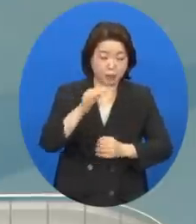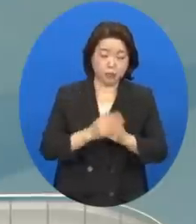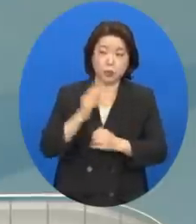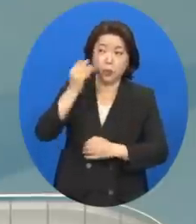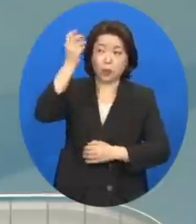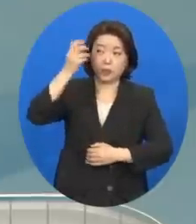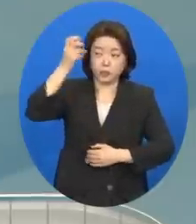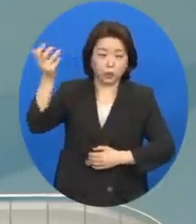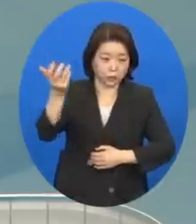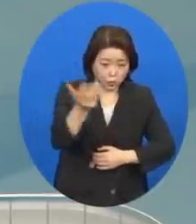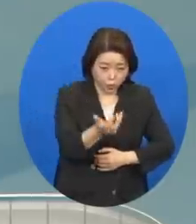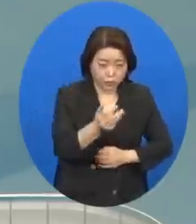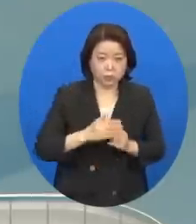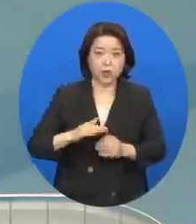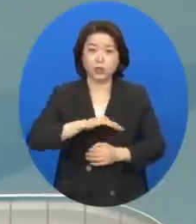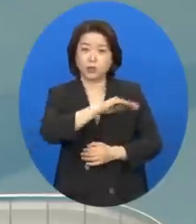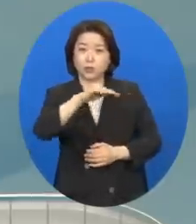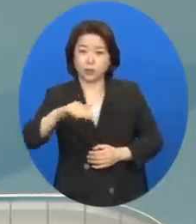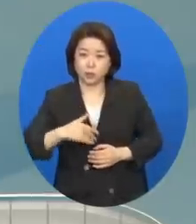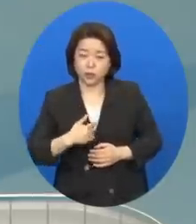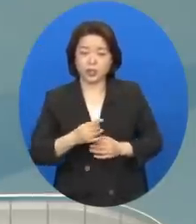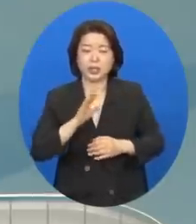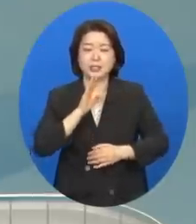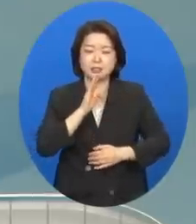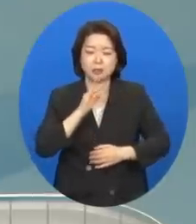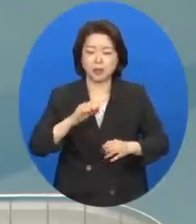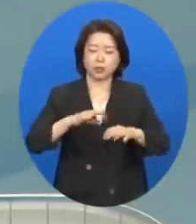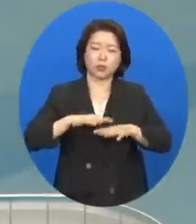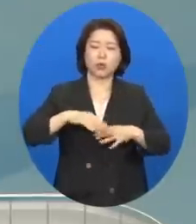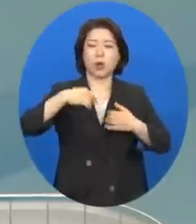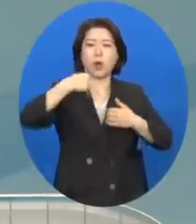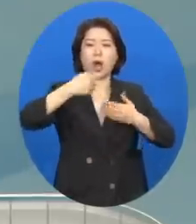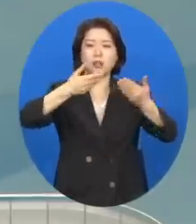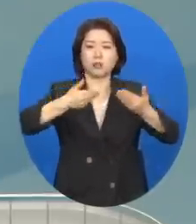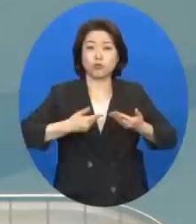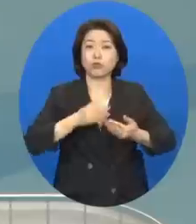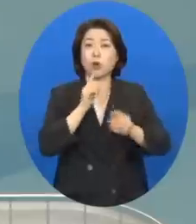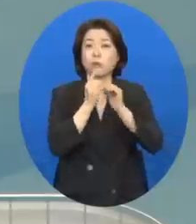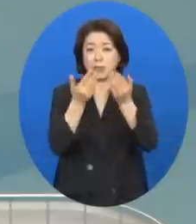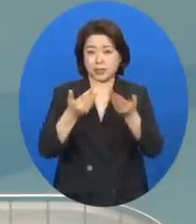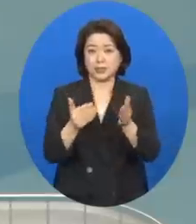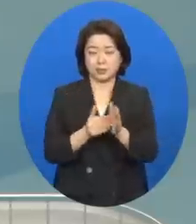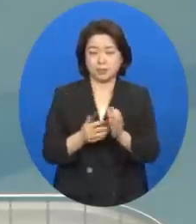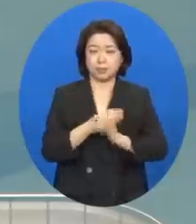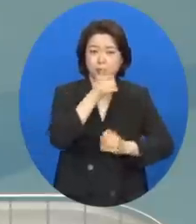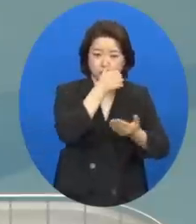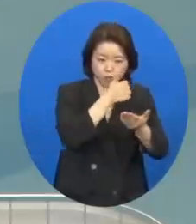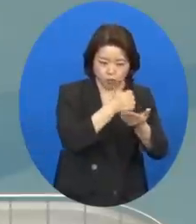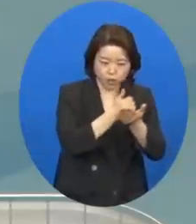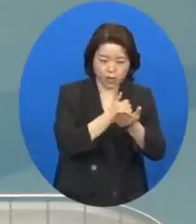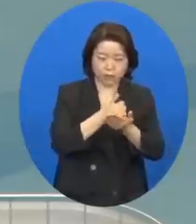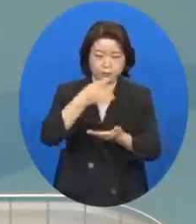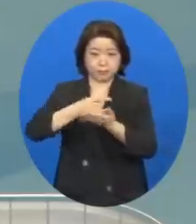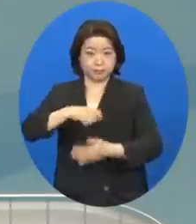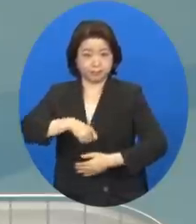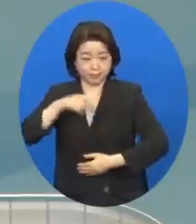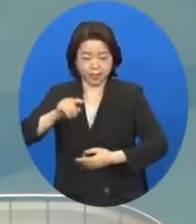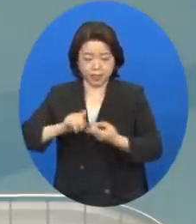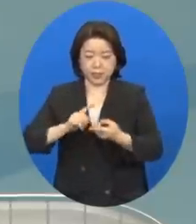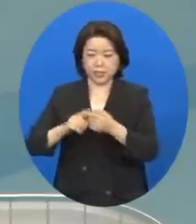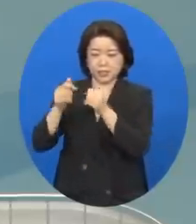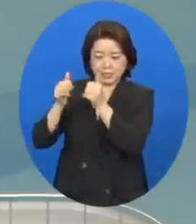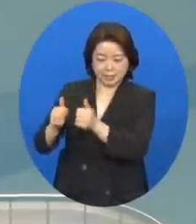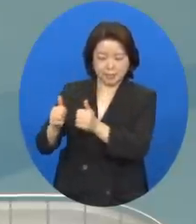우리들에게 정말 놀라운 것을 가르치실 거라고 하셨어요. 죄에 대해서, 의에 대해서,